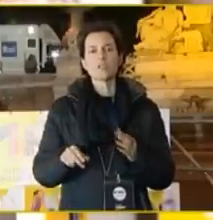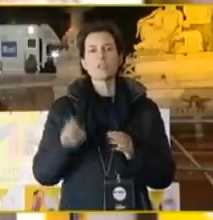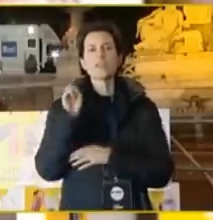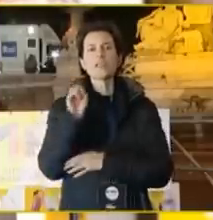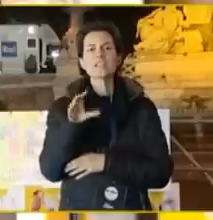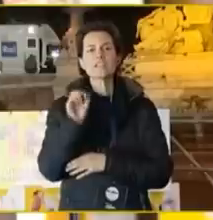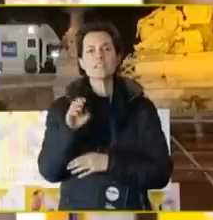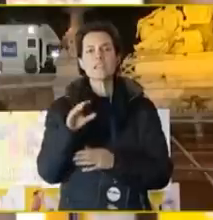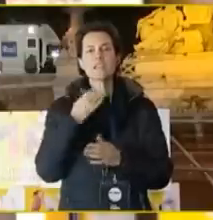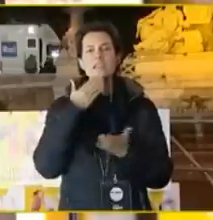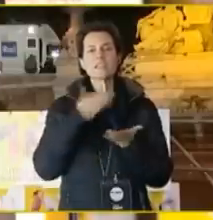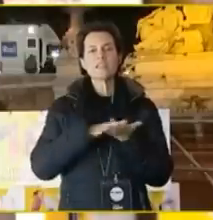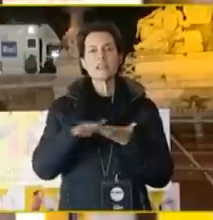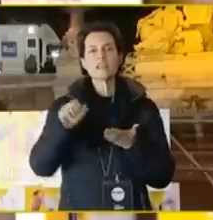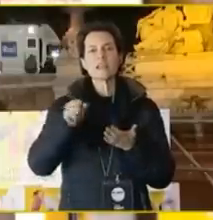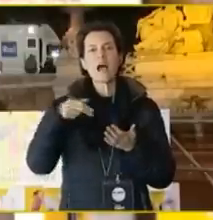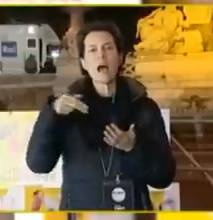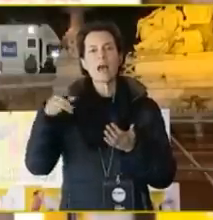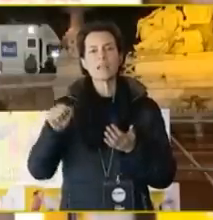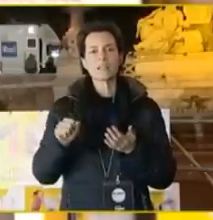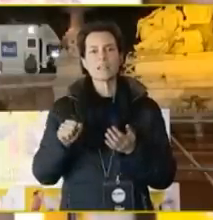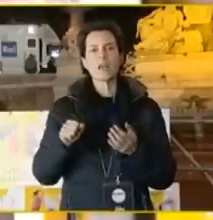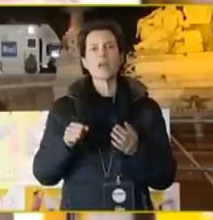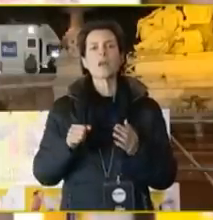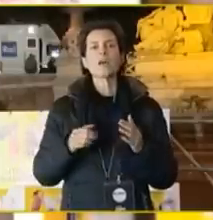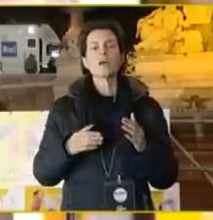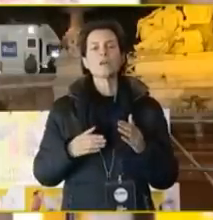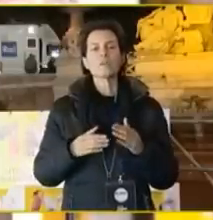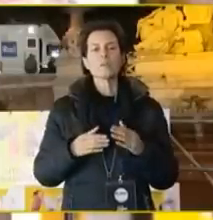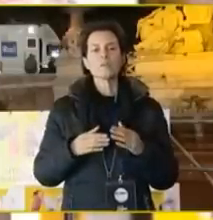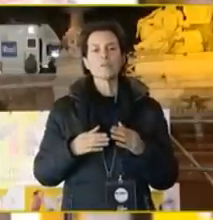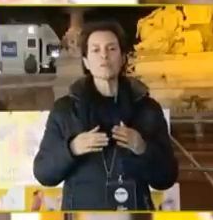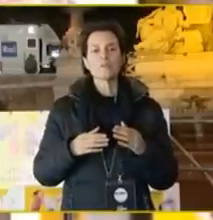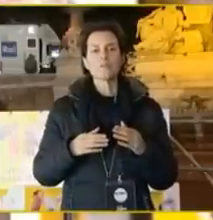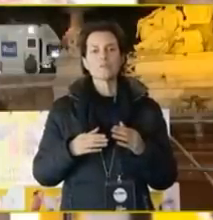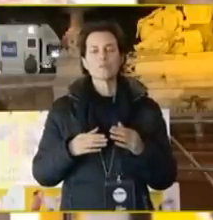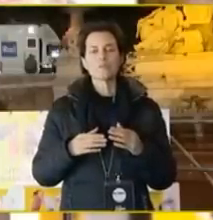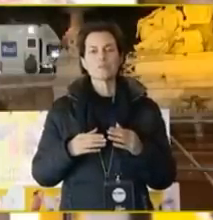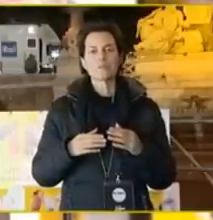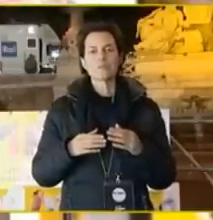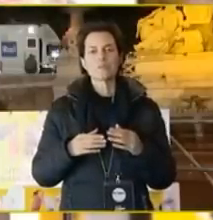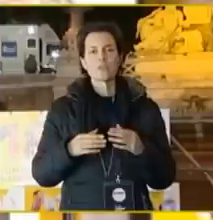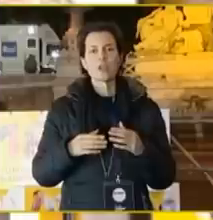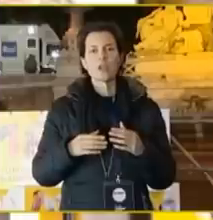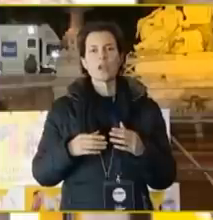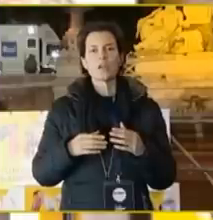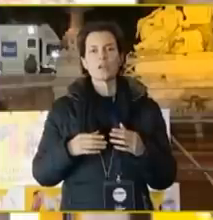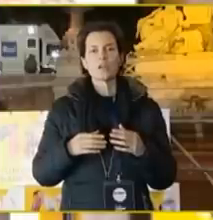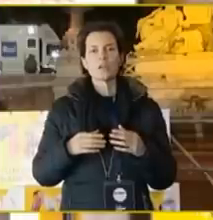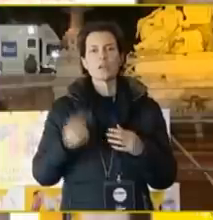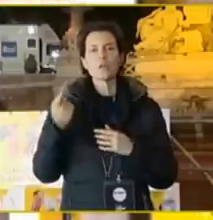Macron, già scrive con i Nobel ed è nel top 10% degli economisti a livello mondiale, debba